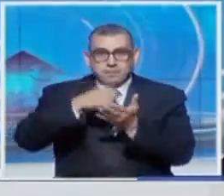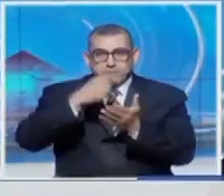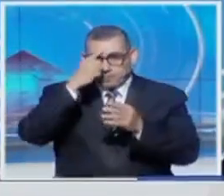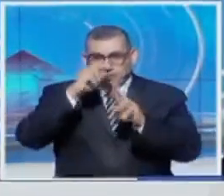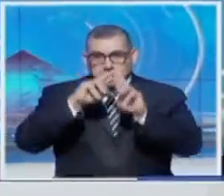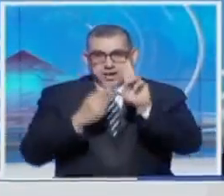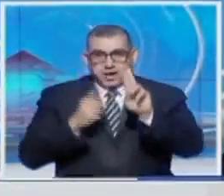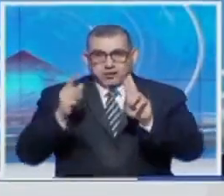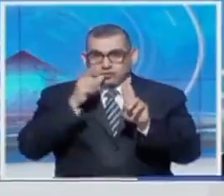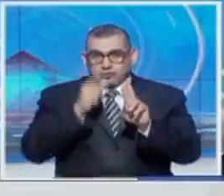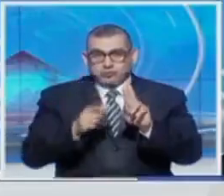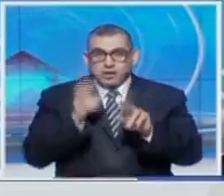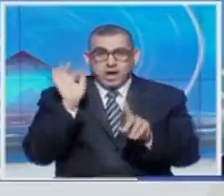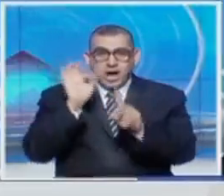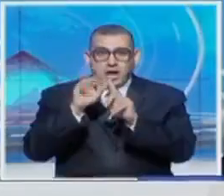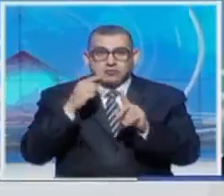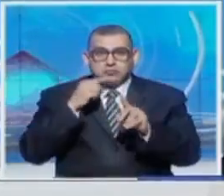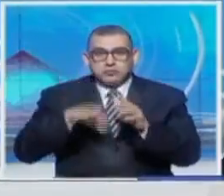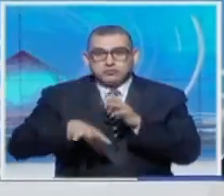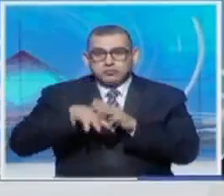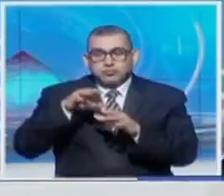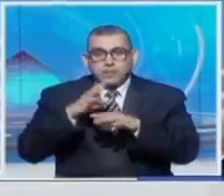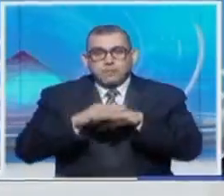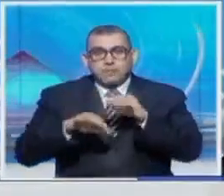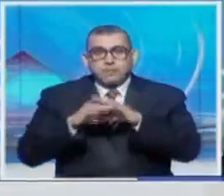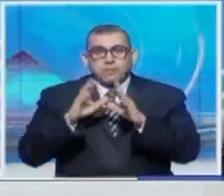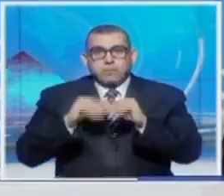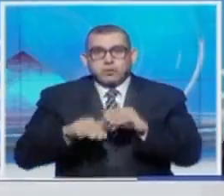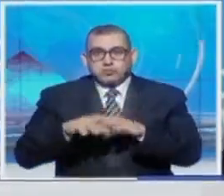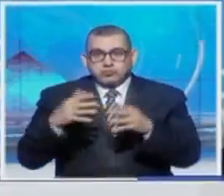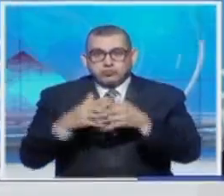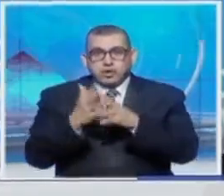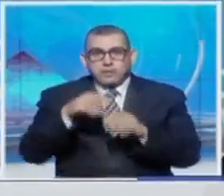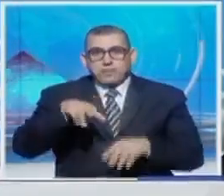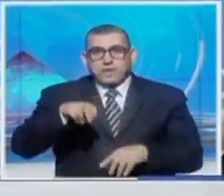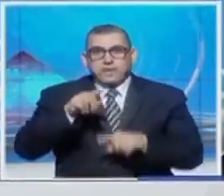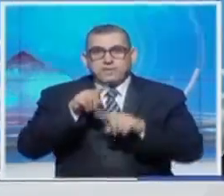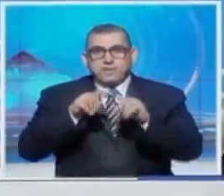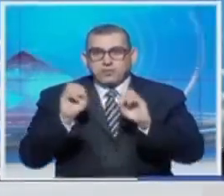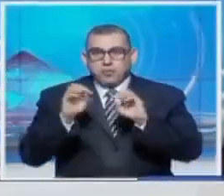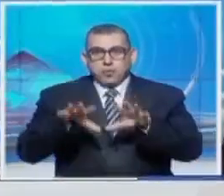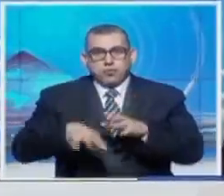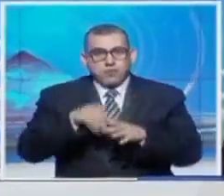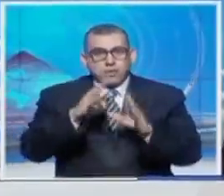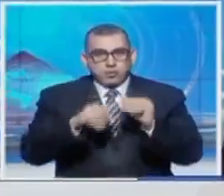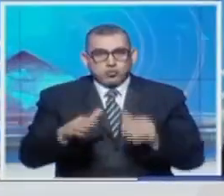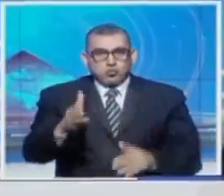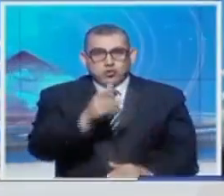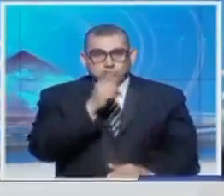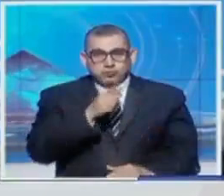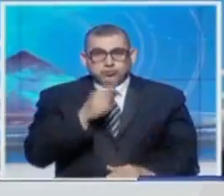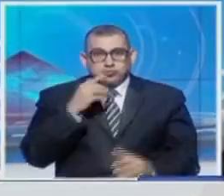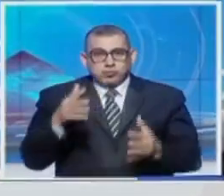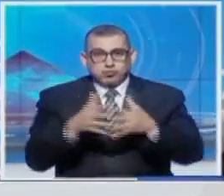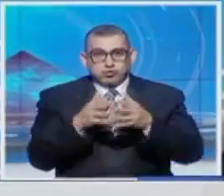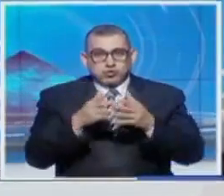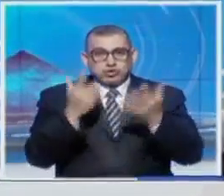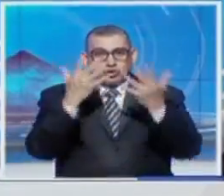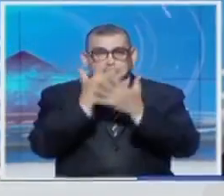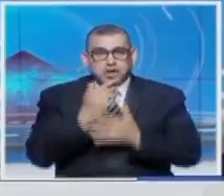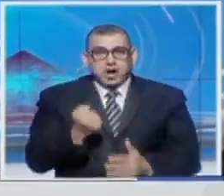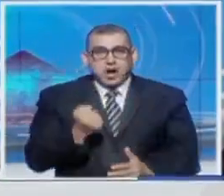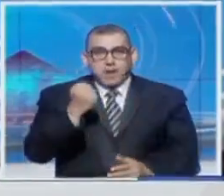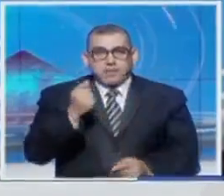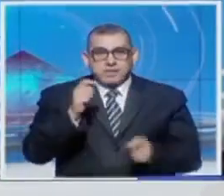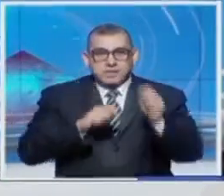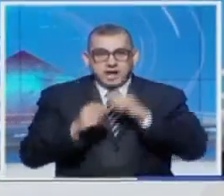بمدينة نصر، أشار إلى أن المنتجات المصرية تشارك بنسبة 80%، إضافة إلى مشاركة الشركة